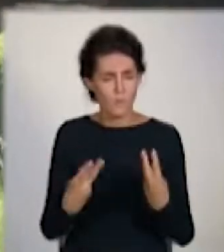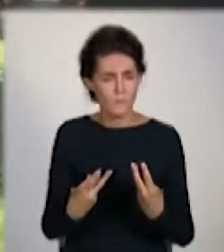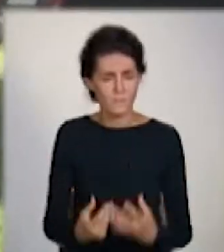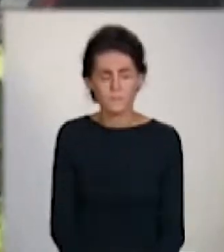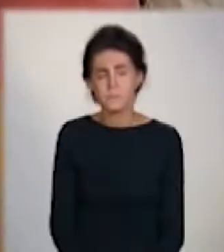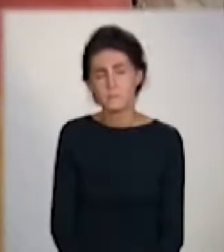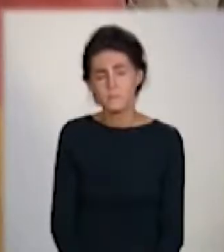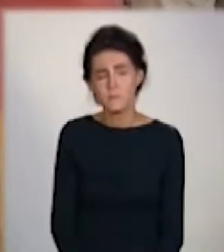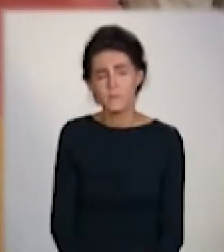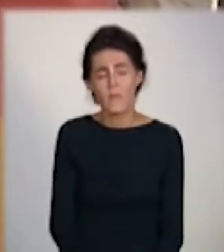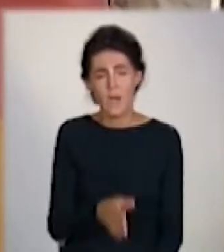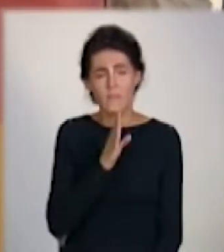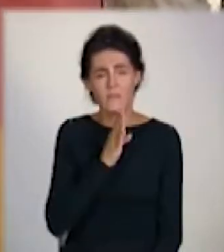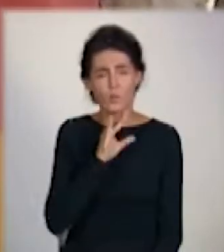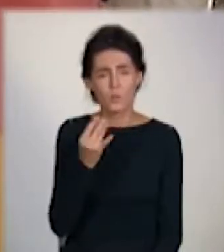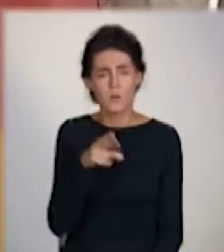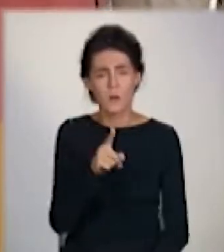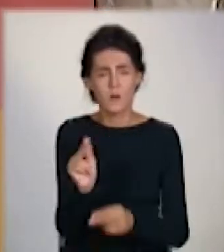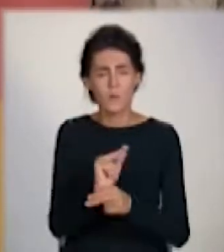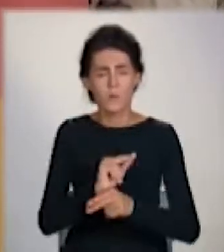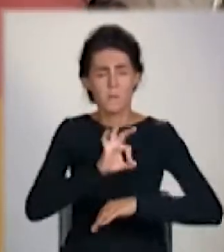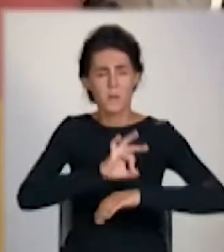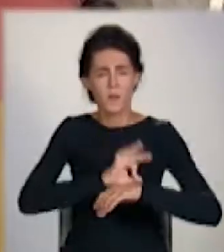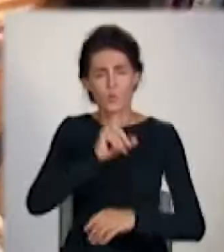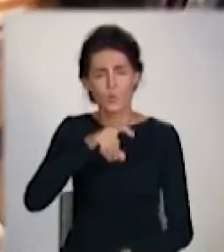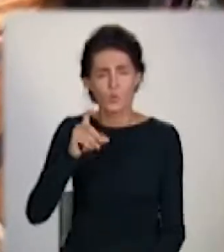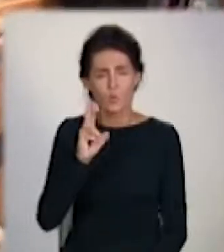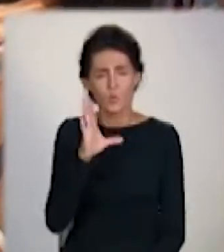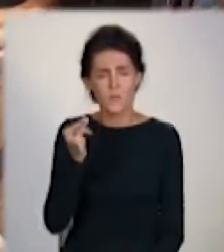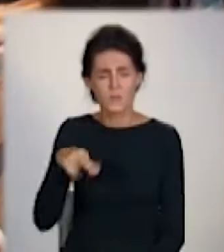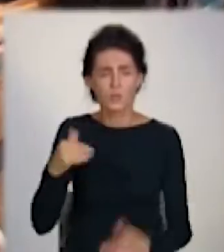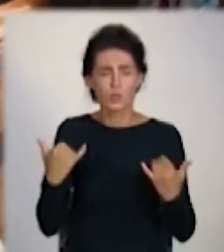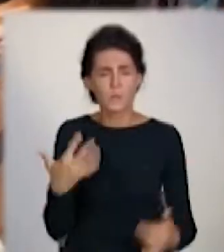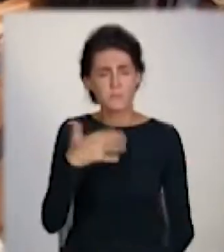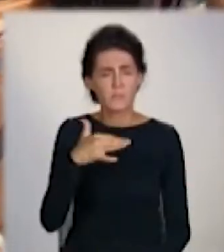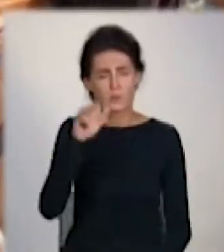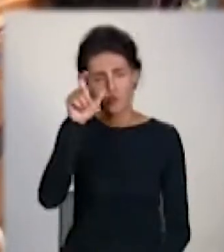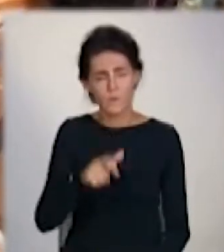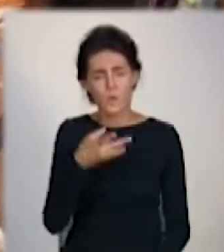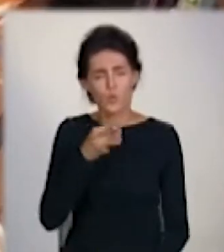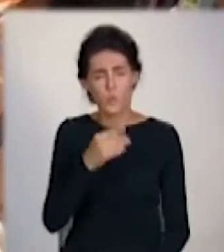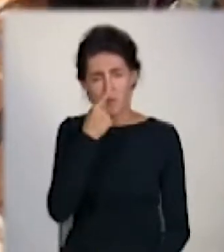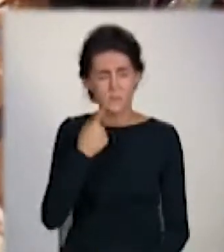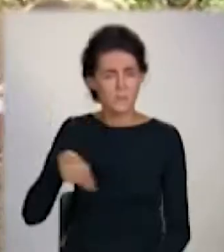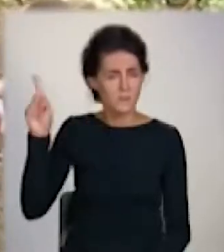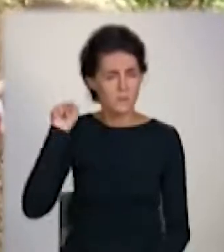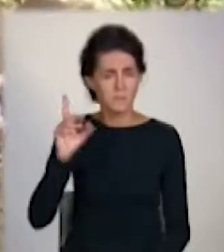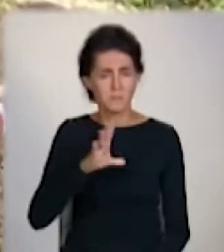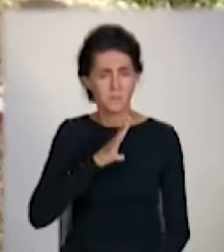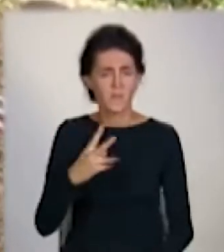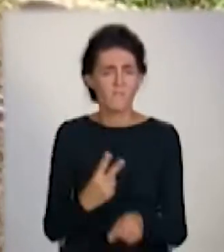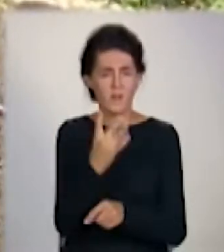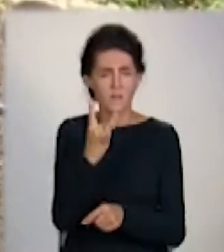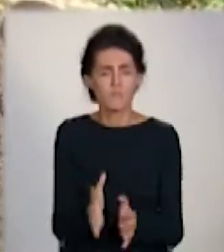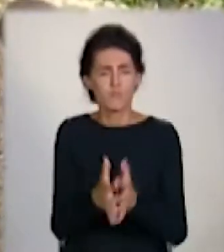Юлія Кашик лікує хворих на ковід. Каже, нині у відділенні 50 пацієнтів, але ще кілька місяців тому було вдвічі